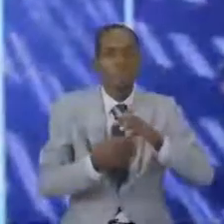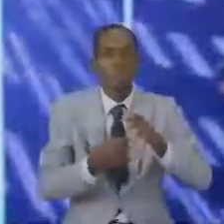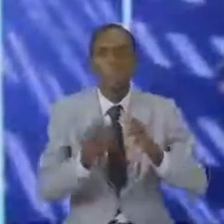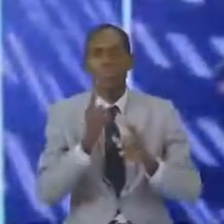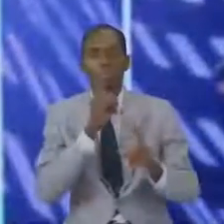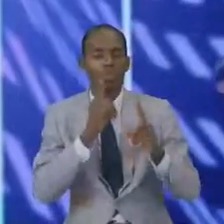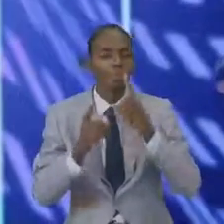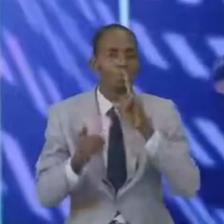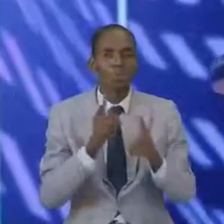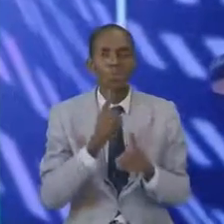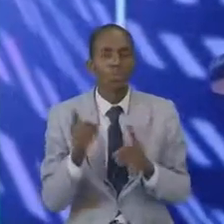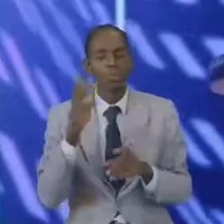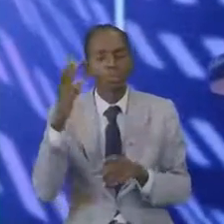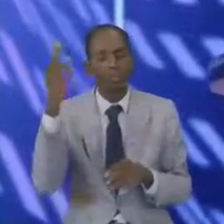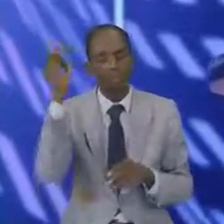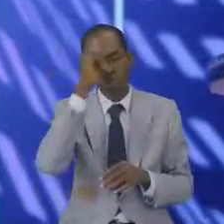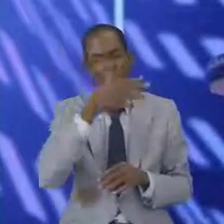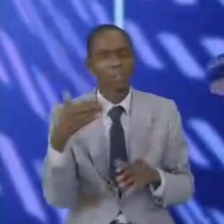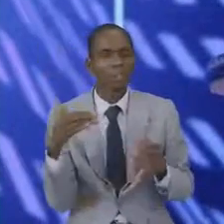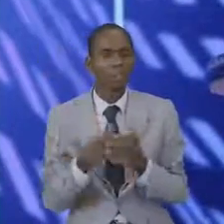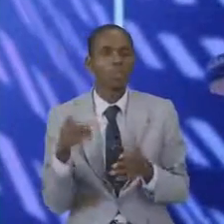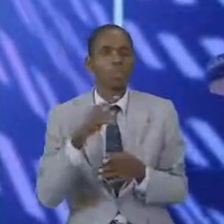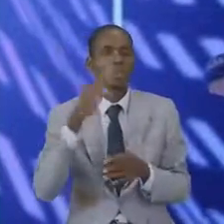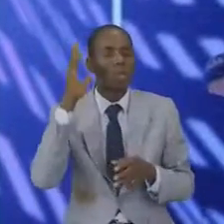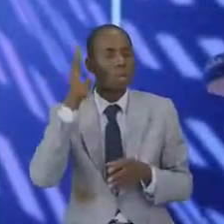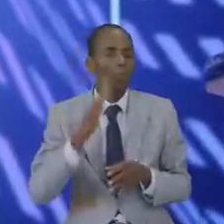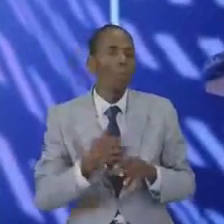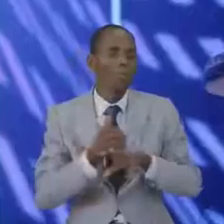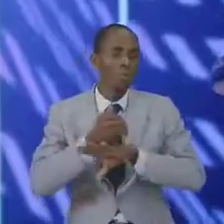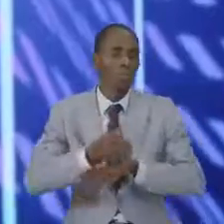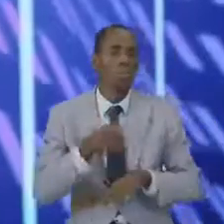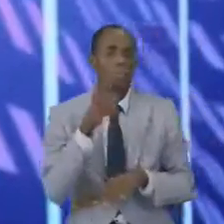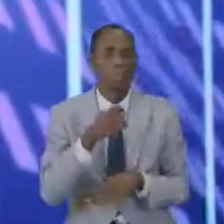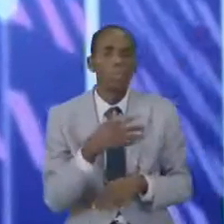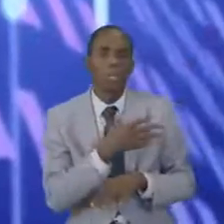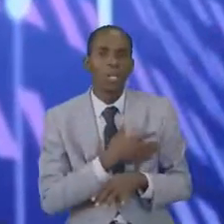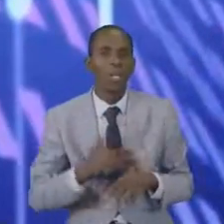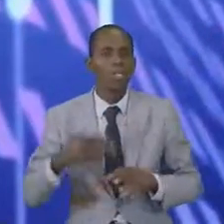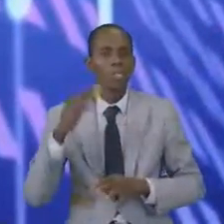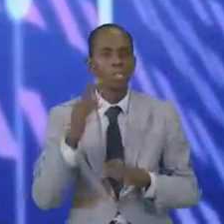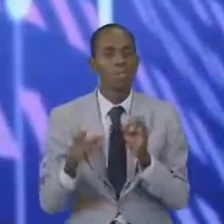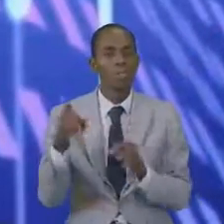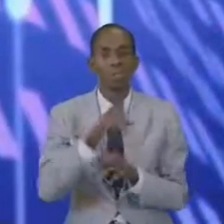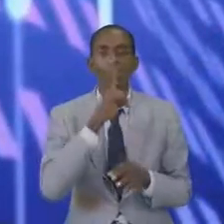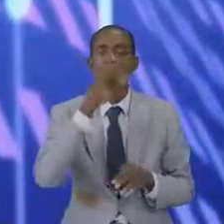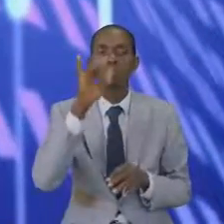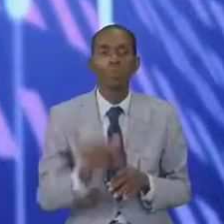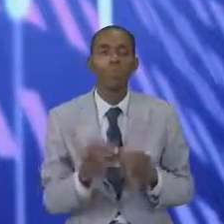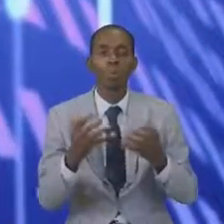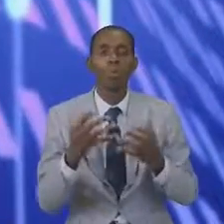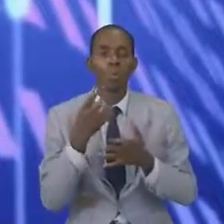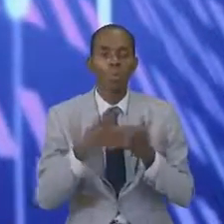la raillerive ou bien le sujet de la discussion de leur causerie mais si tu veux ce que Christ